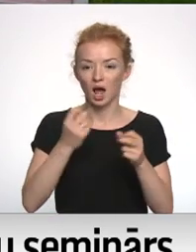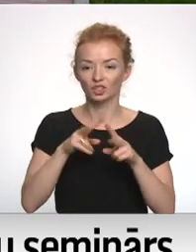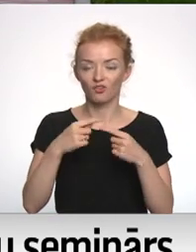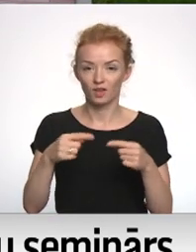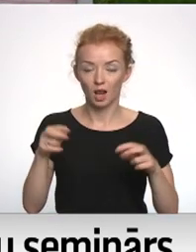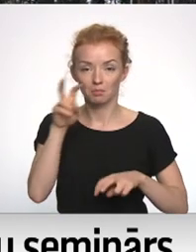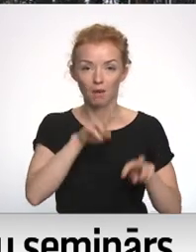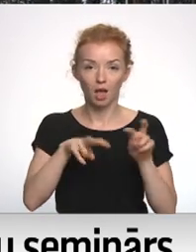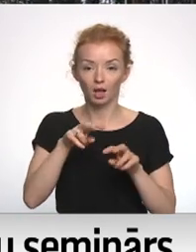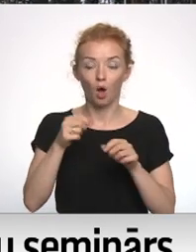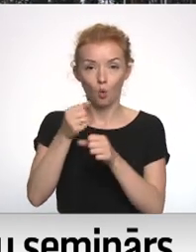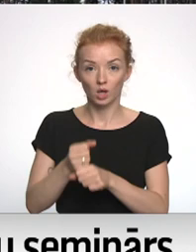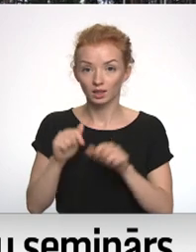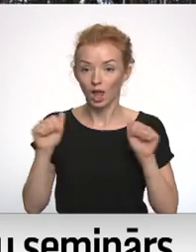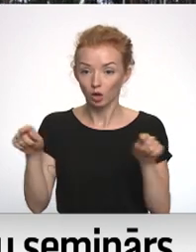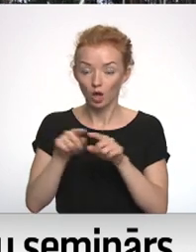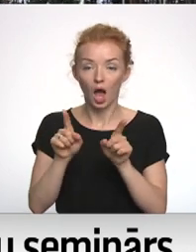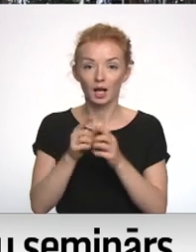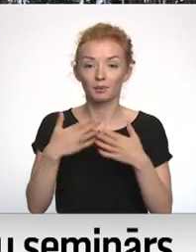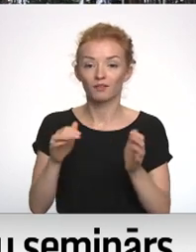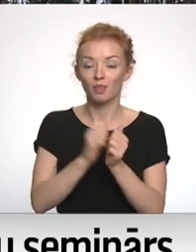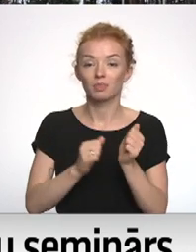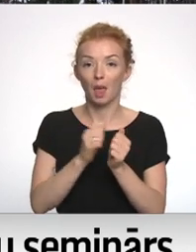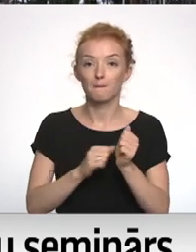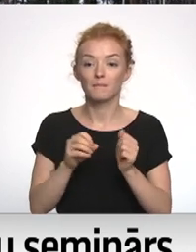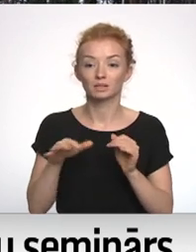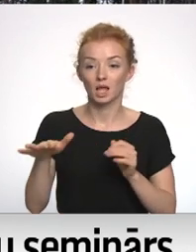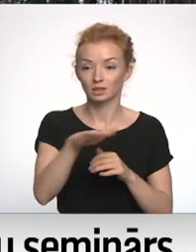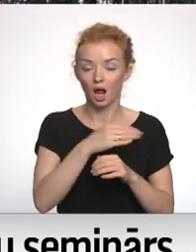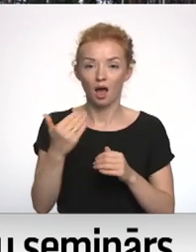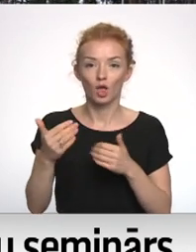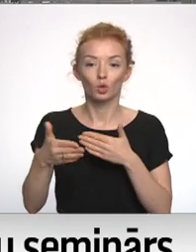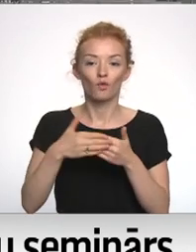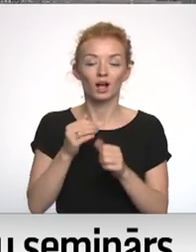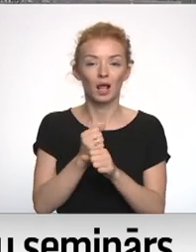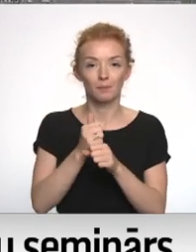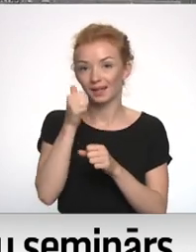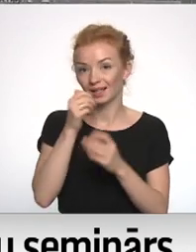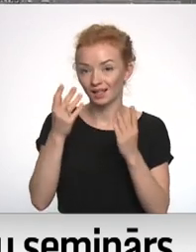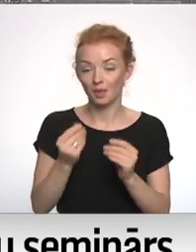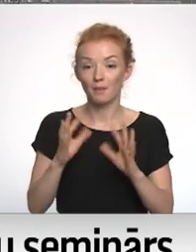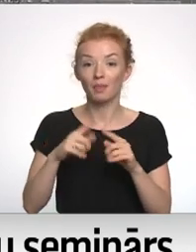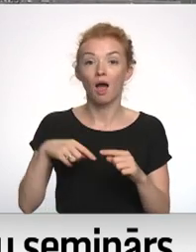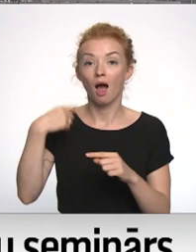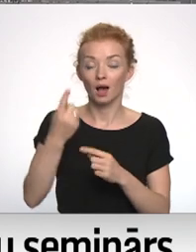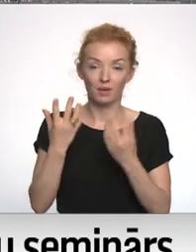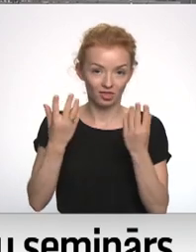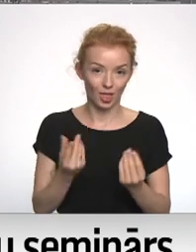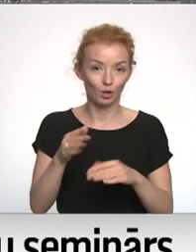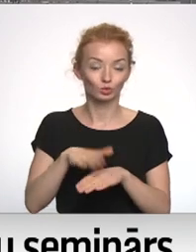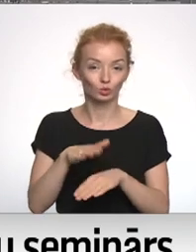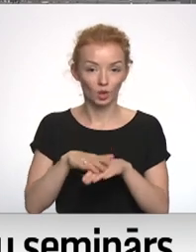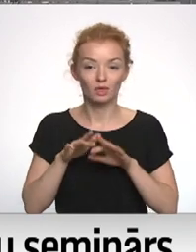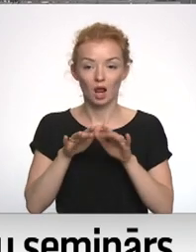tikai ostas teritorijā, bet arī brīvdabas estrādē, kas jau ir tuvāk viņu darba ikdienai. Savukārt nākamajā dienā suņi